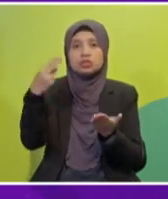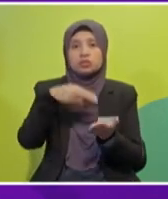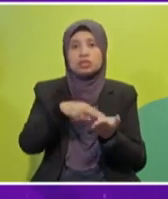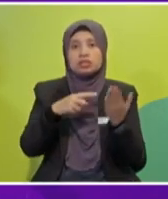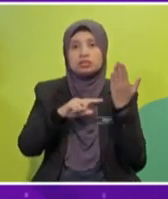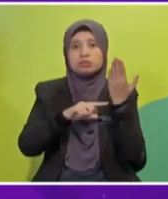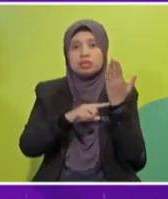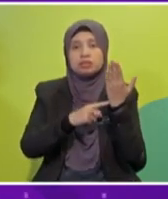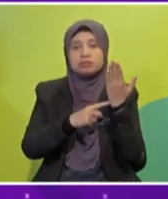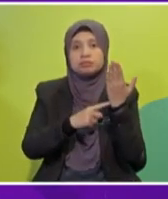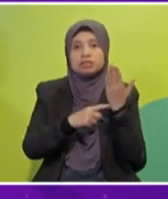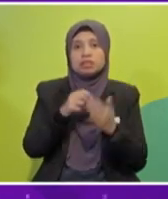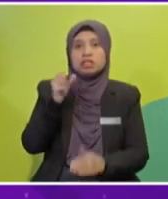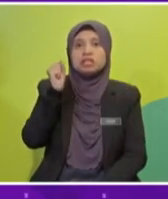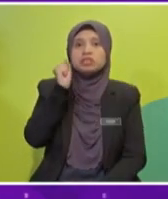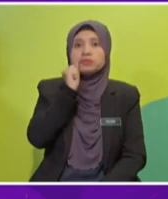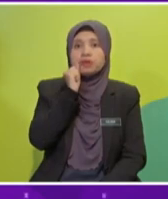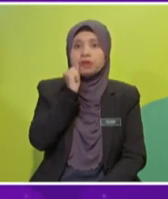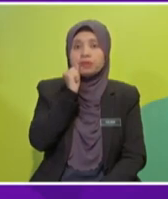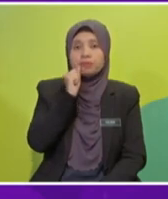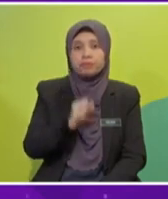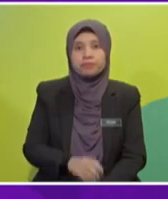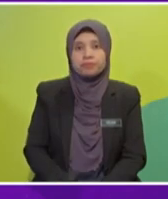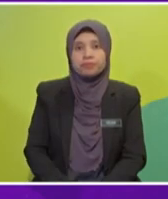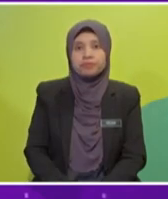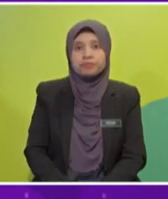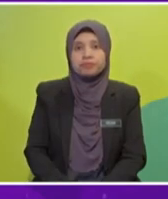Syifa. Okey, silakan. Syifa.